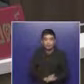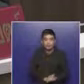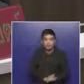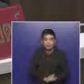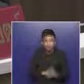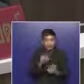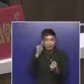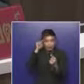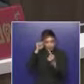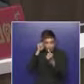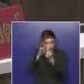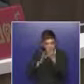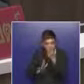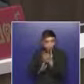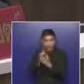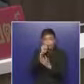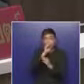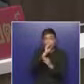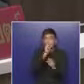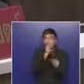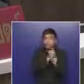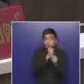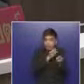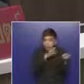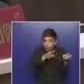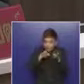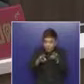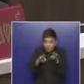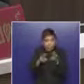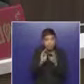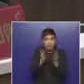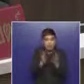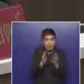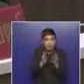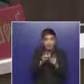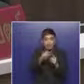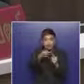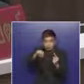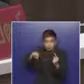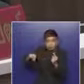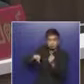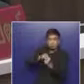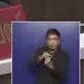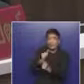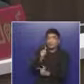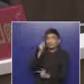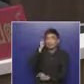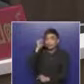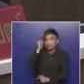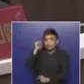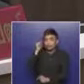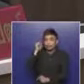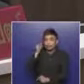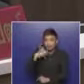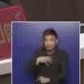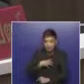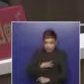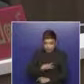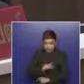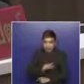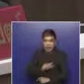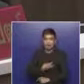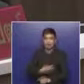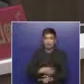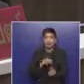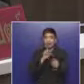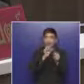ำเร็จแต่ถ้าเกิดไม่ทำอย่างนี้มันจะมาสมุทัยวานมาทางสมุทัยนะครับเพราะฉะนั้นผมก็นำเรียนท่านว่าถ้าท่